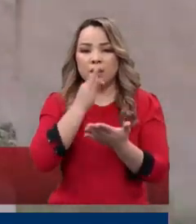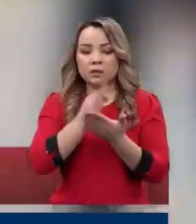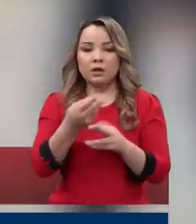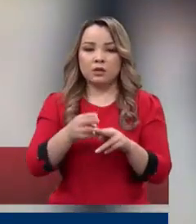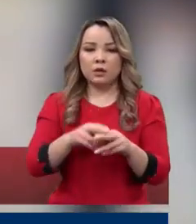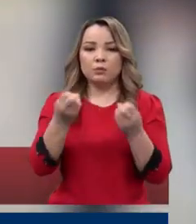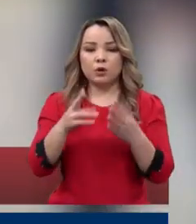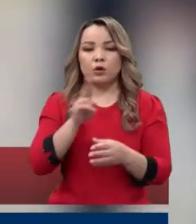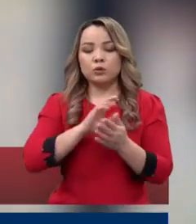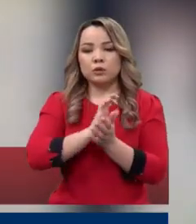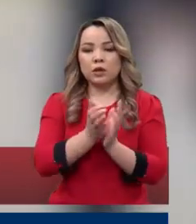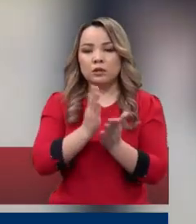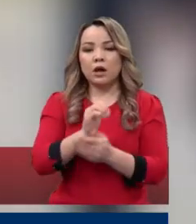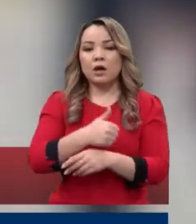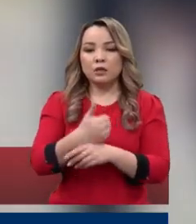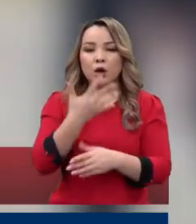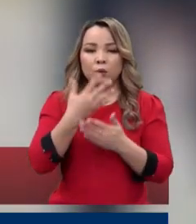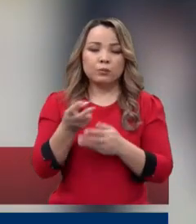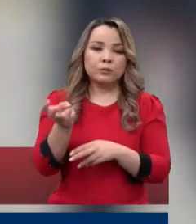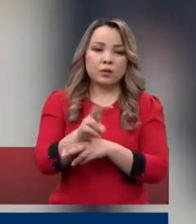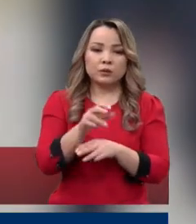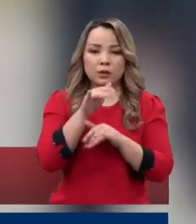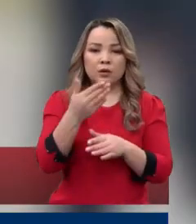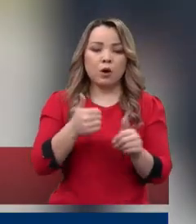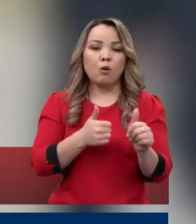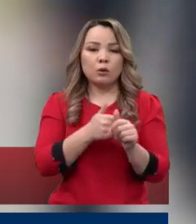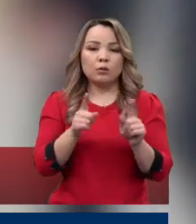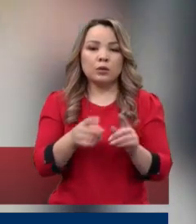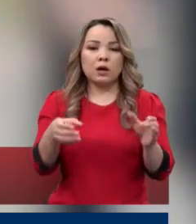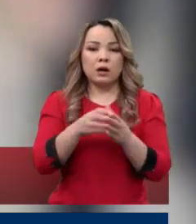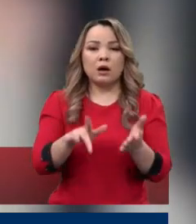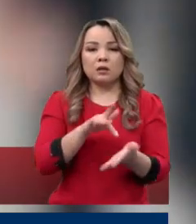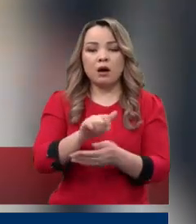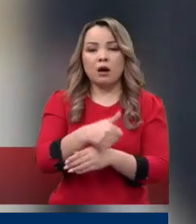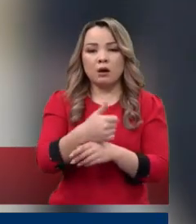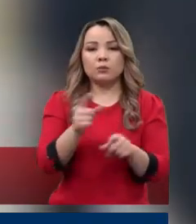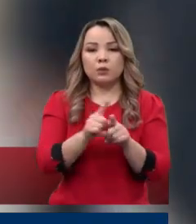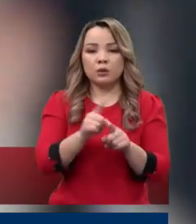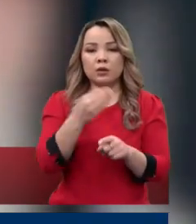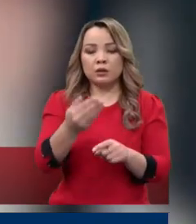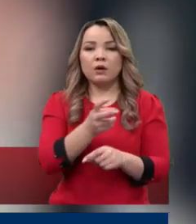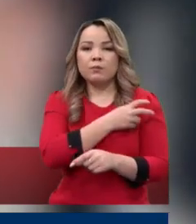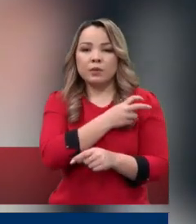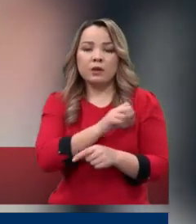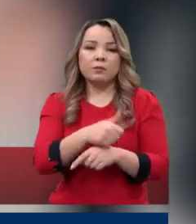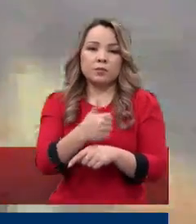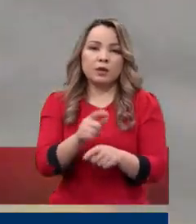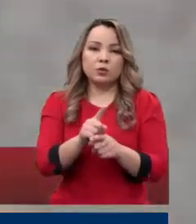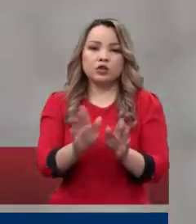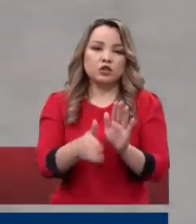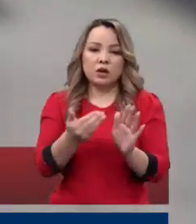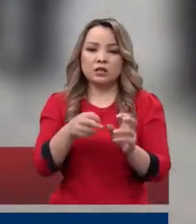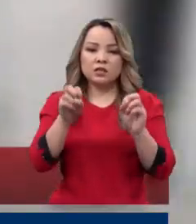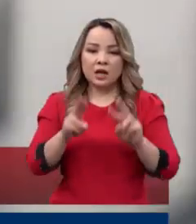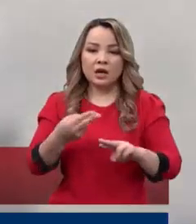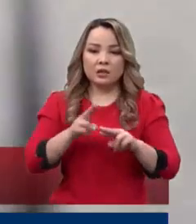Әшейінде жұмыс графигі тығыз өңір басшысы бұл жолы өзі ғана шығып қоймай орынбасарлары мен қала әкімін, сонымен қоса вет басқарма басшысын арнайы шақыртқан,